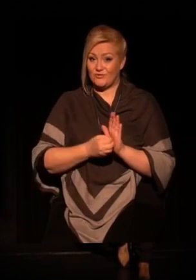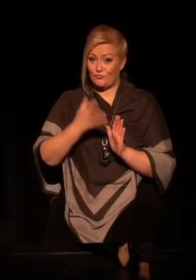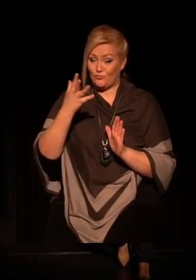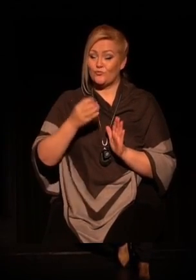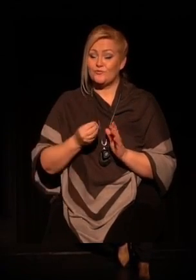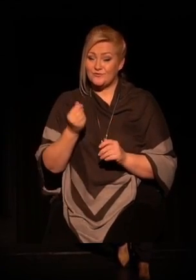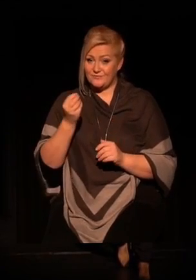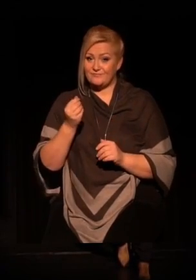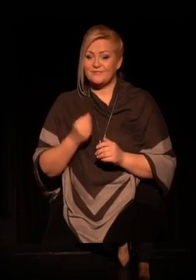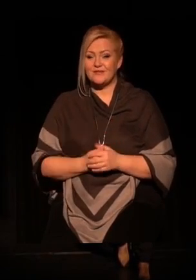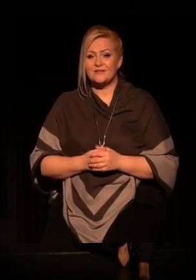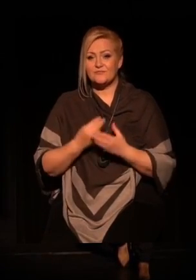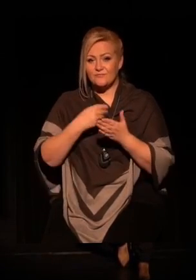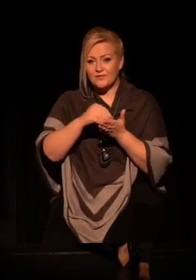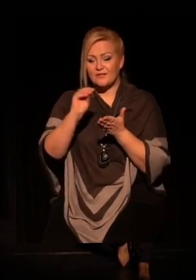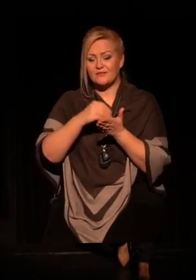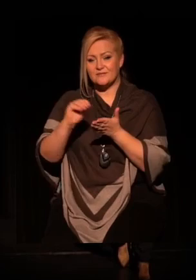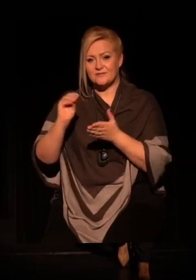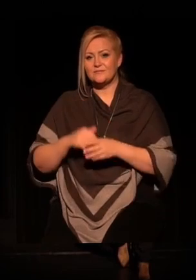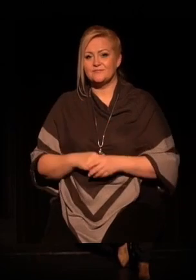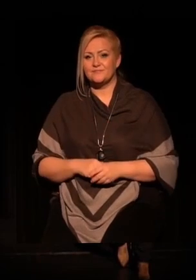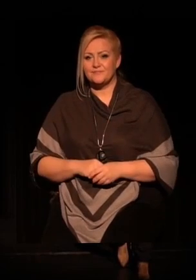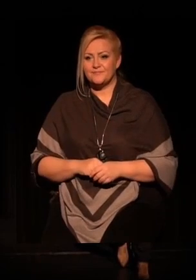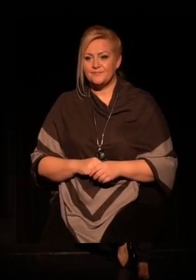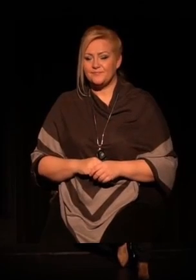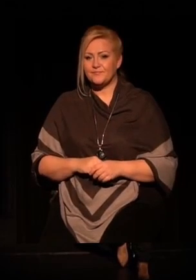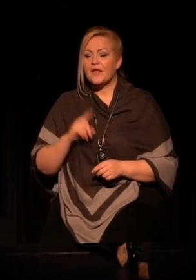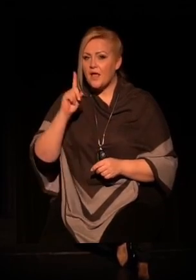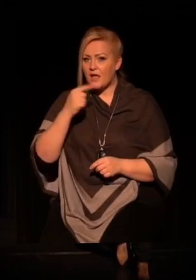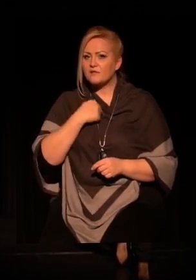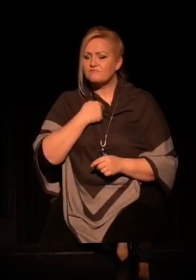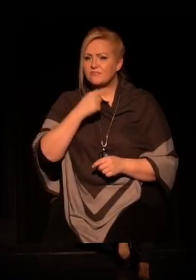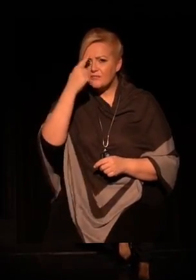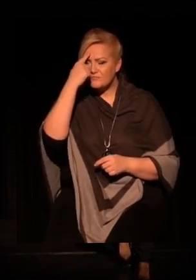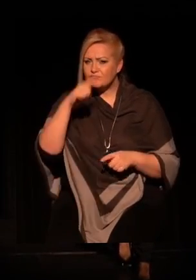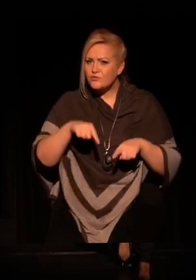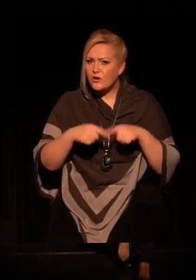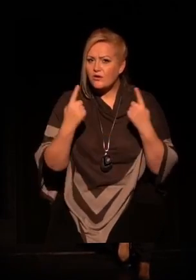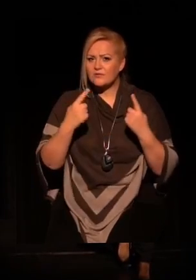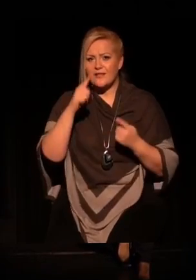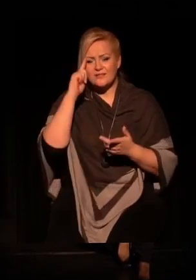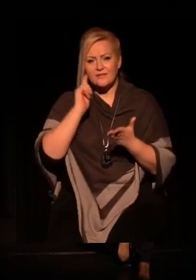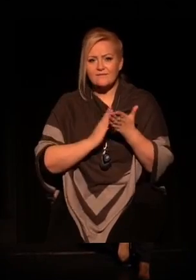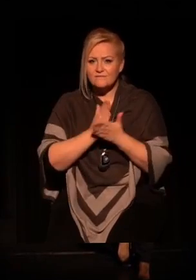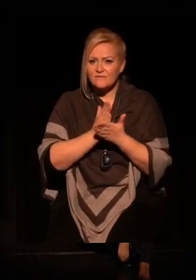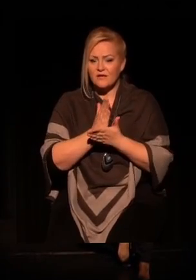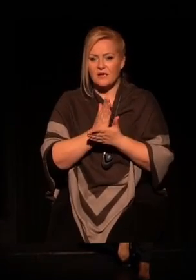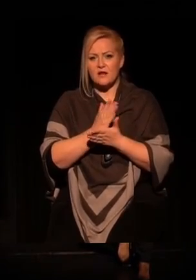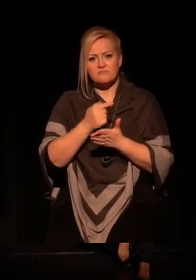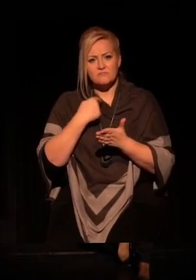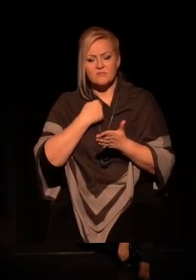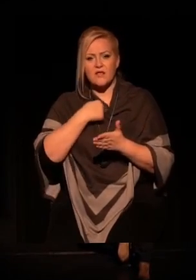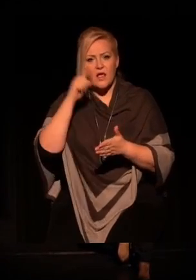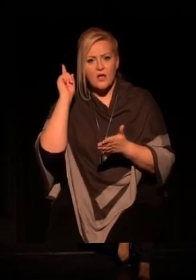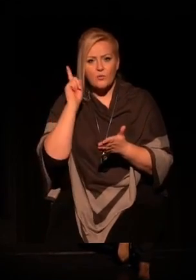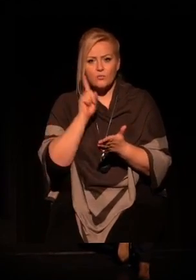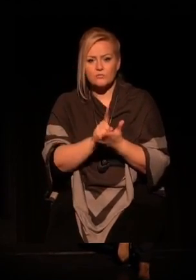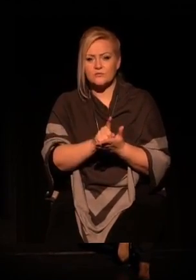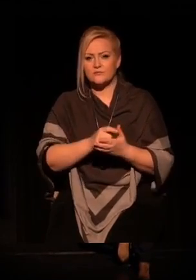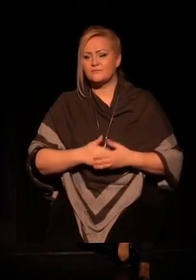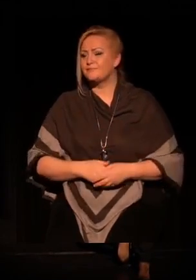również, ale cały czas wierzyłem, że dam radę. I